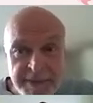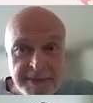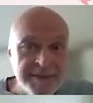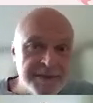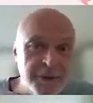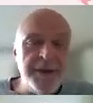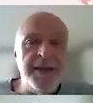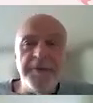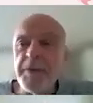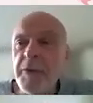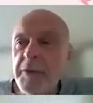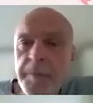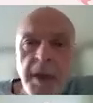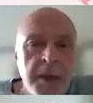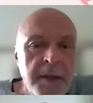Dela.